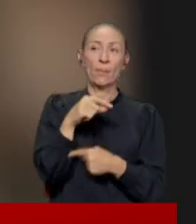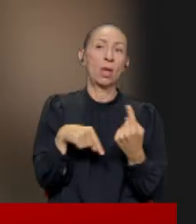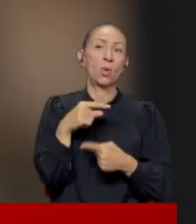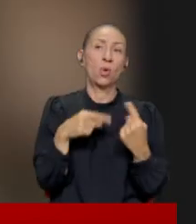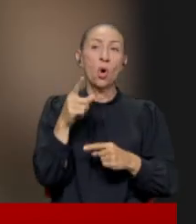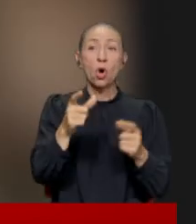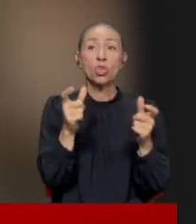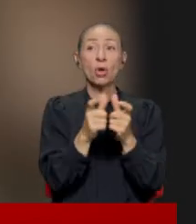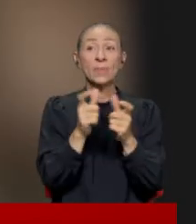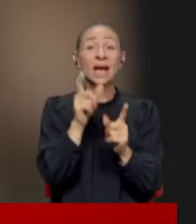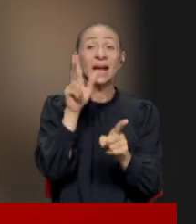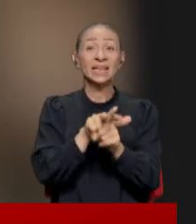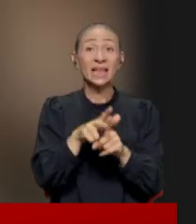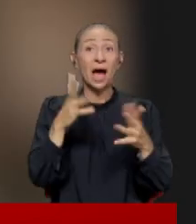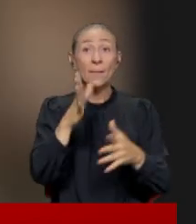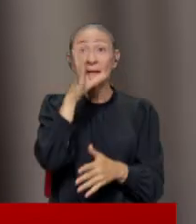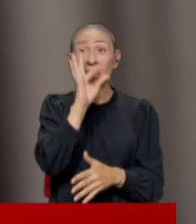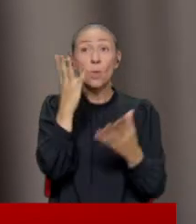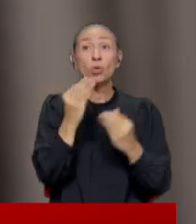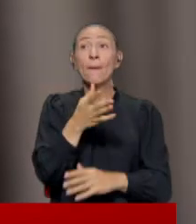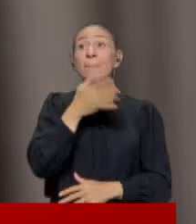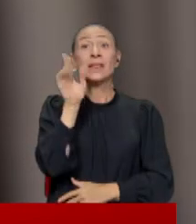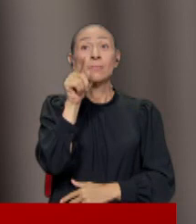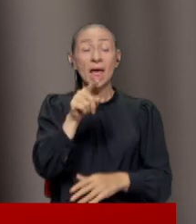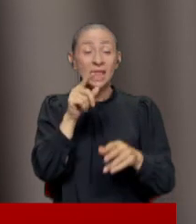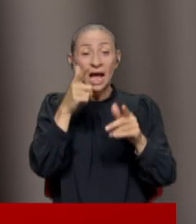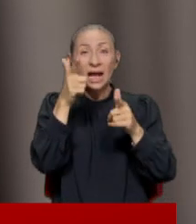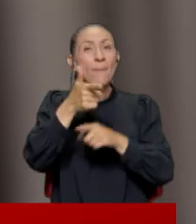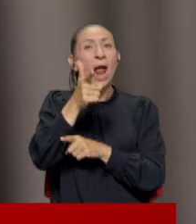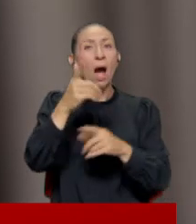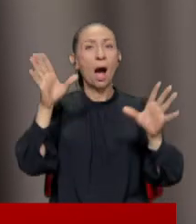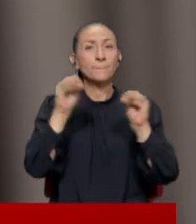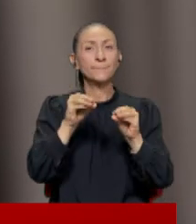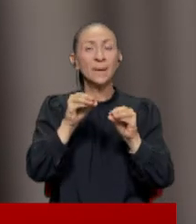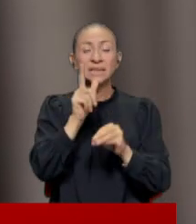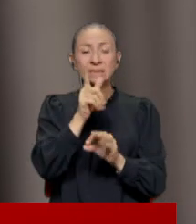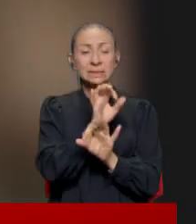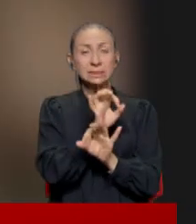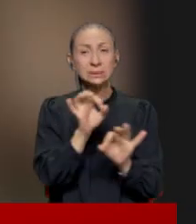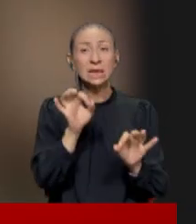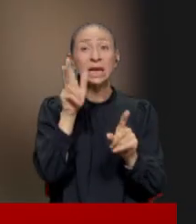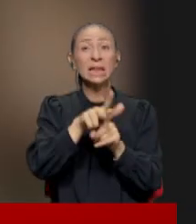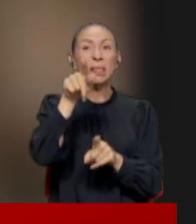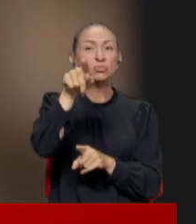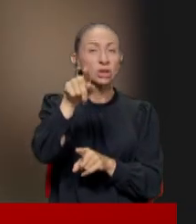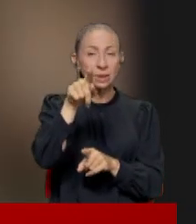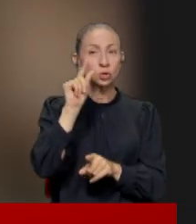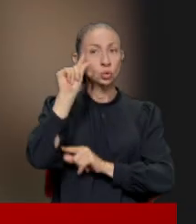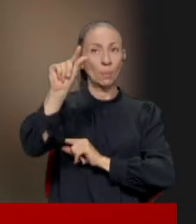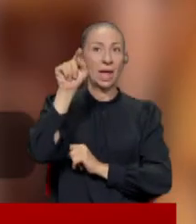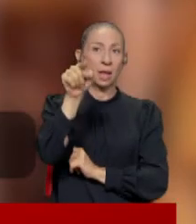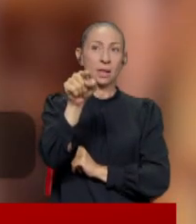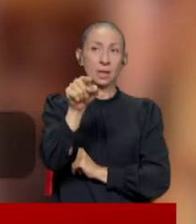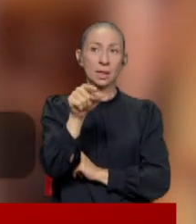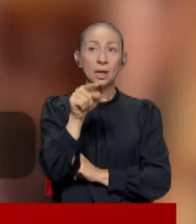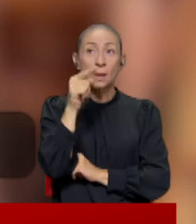aranıyor. O toplantıya katılan ama kim olduğu bilinmeyen, kamerası kapalı, hiç ses vermeyen katılımcı üzerinde şüphe